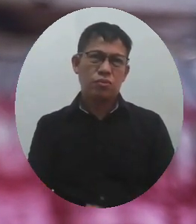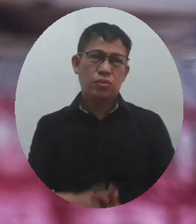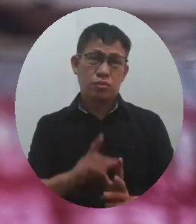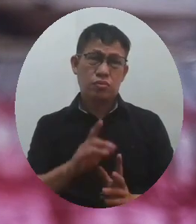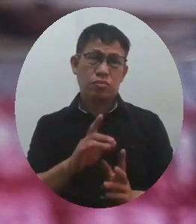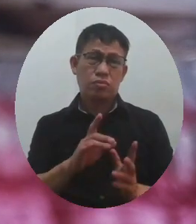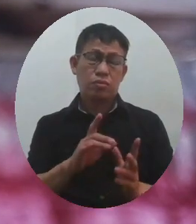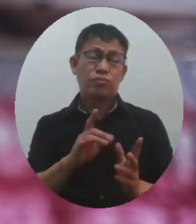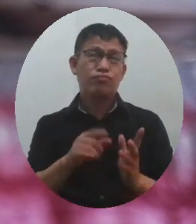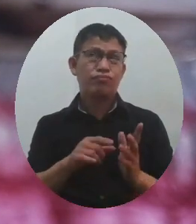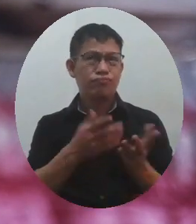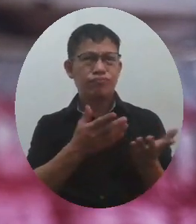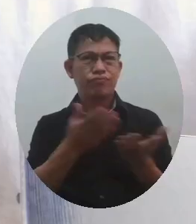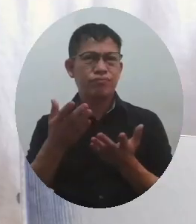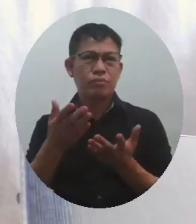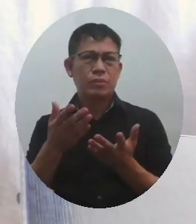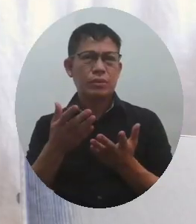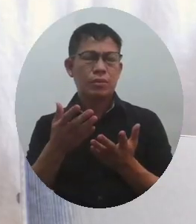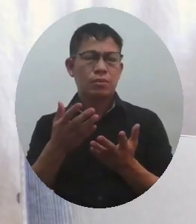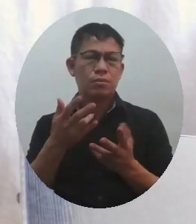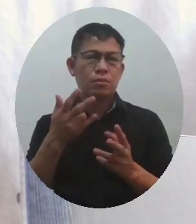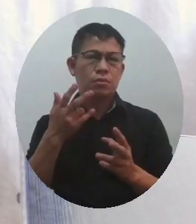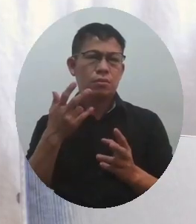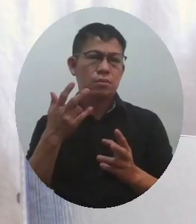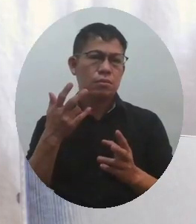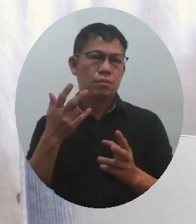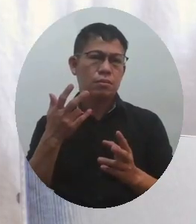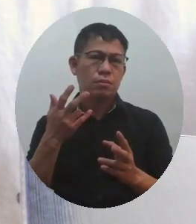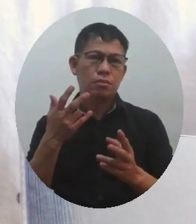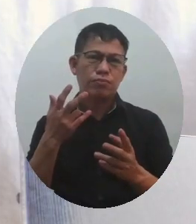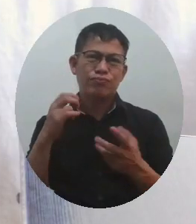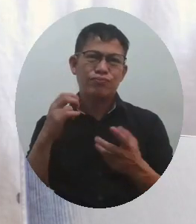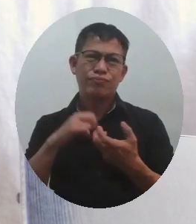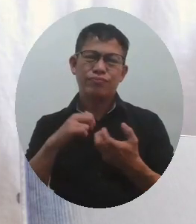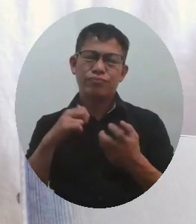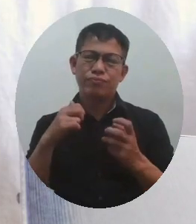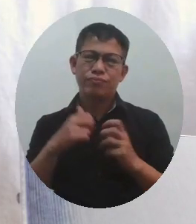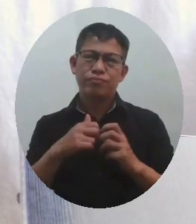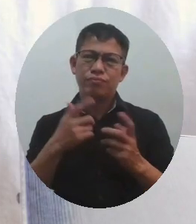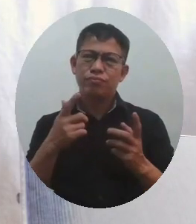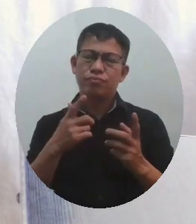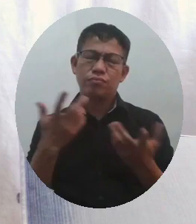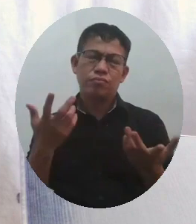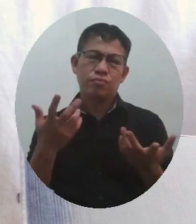Pag dinadala sa ospital, ang hirap kasi